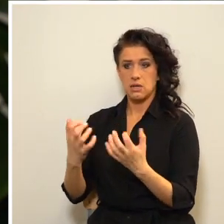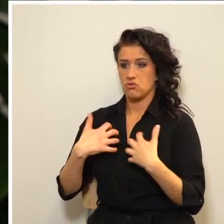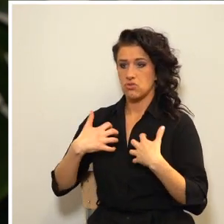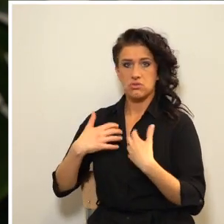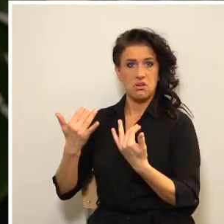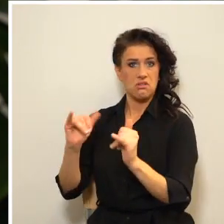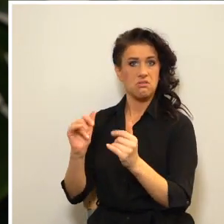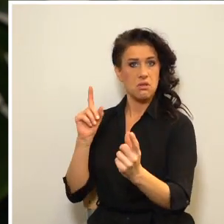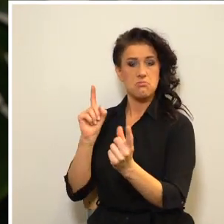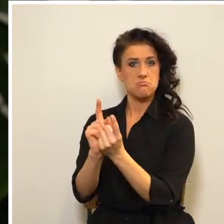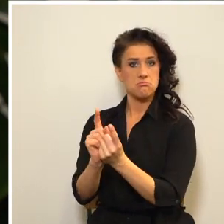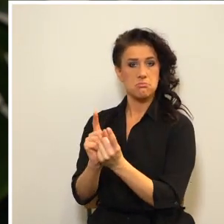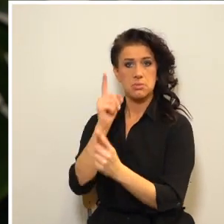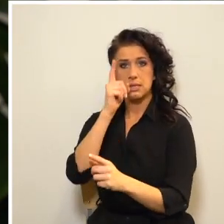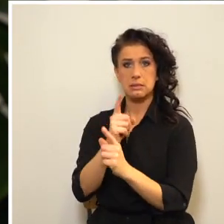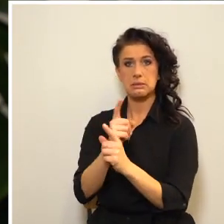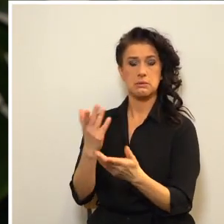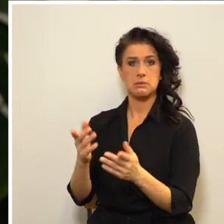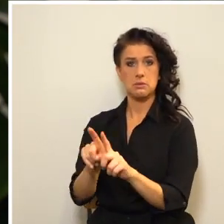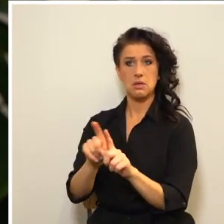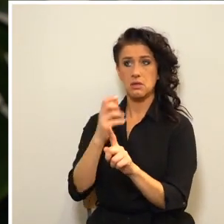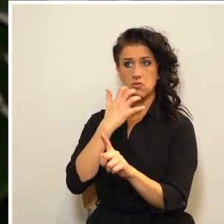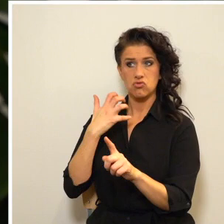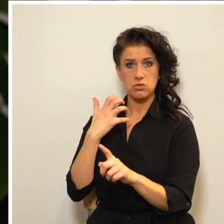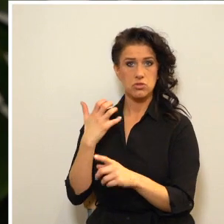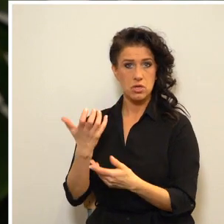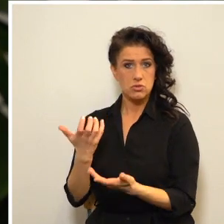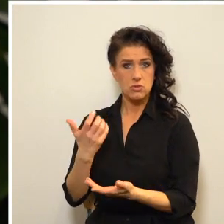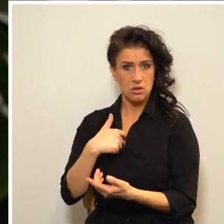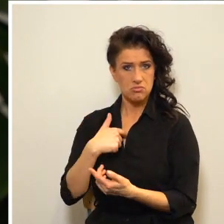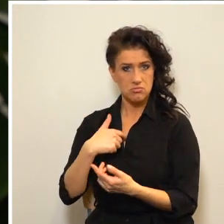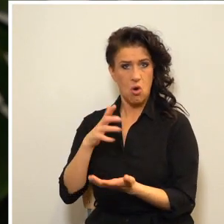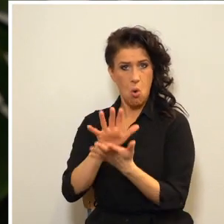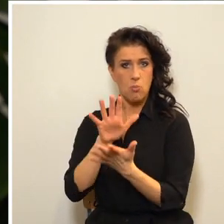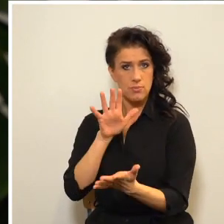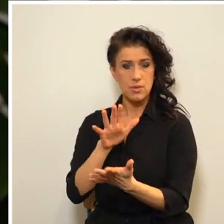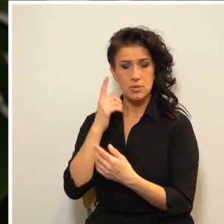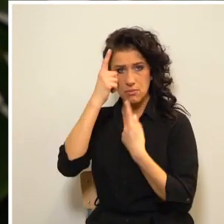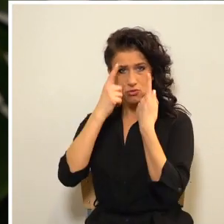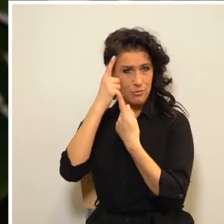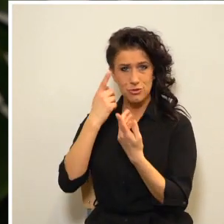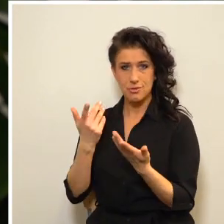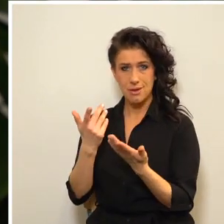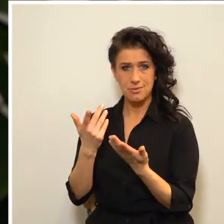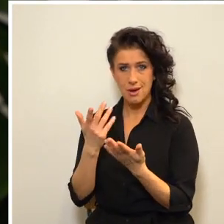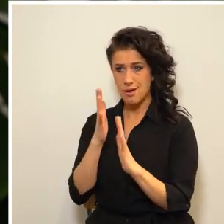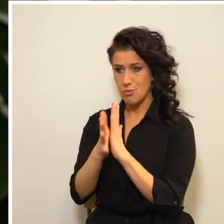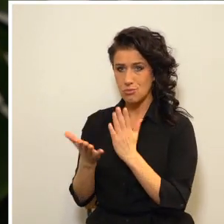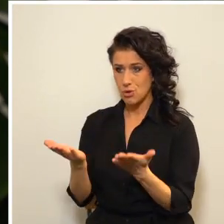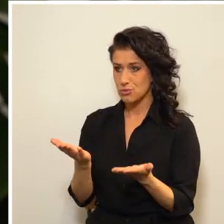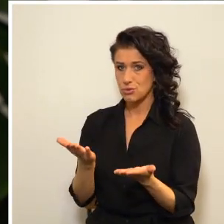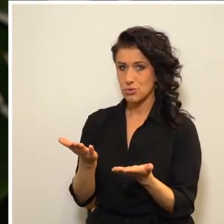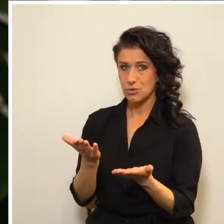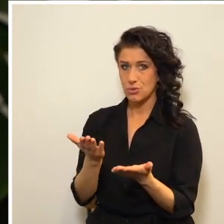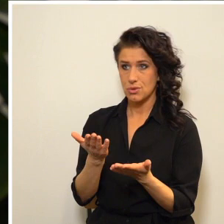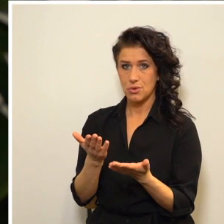powoduje że że te decyzje czy wcześniejsze opinie przemyślenia które mieliśmy temat po prostu